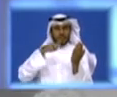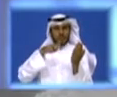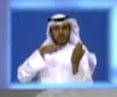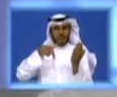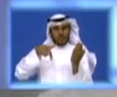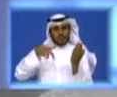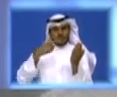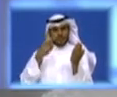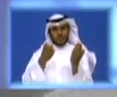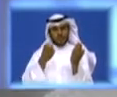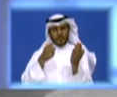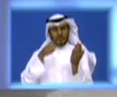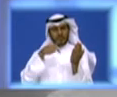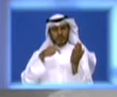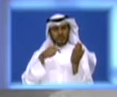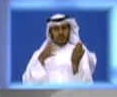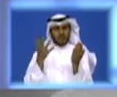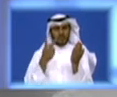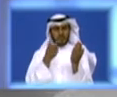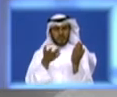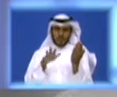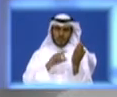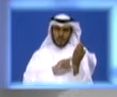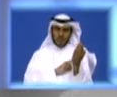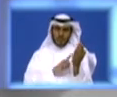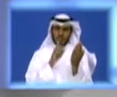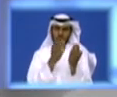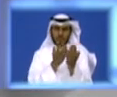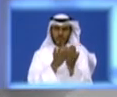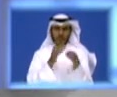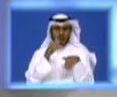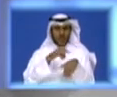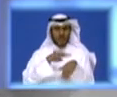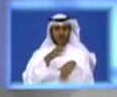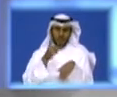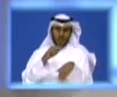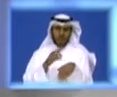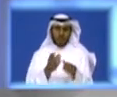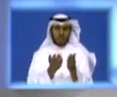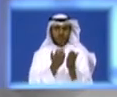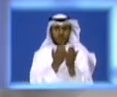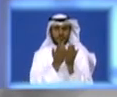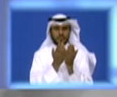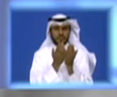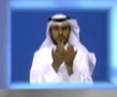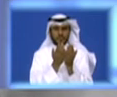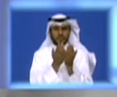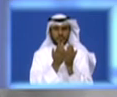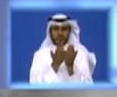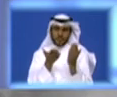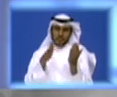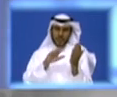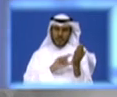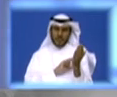الرشيدي عن عمر ناهز 75 وسيوارى جثمانها ثرى بعد صلاة عصر غد. انتقلت إلى